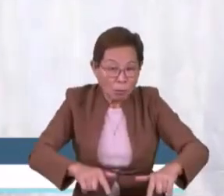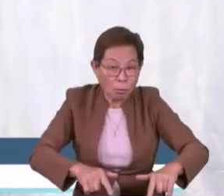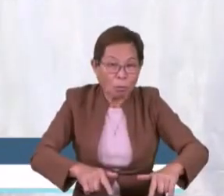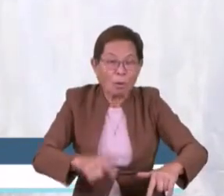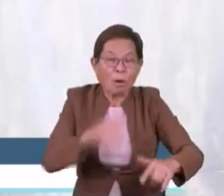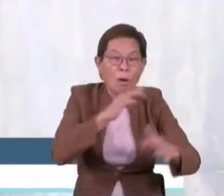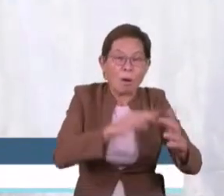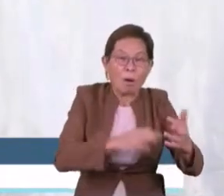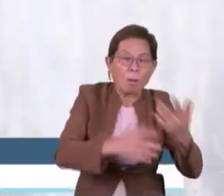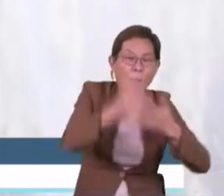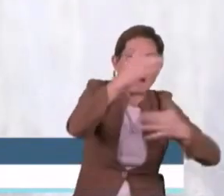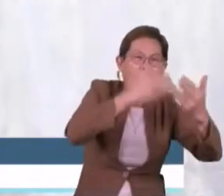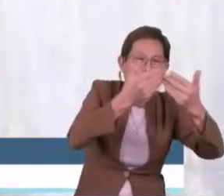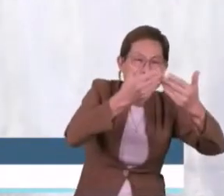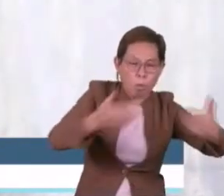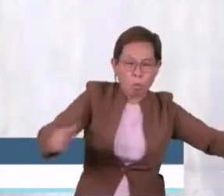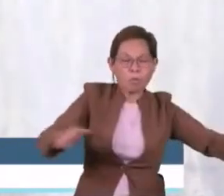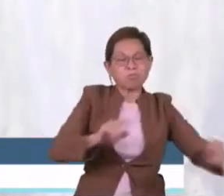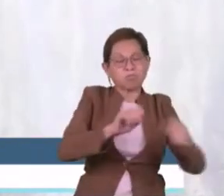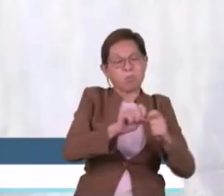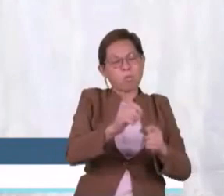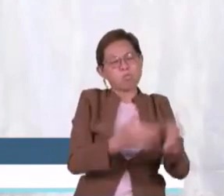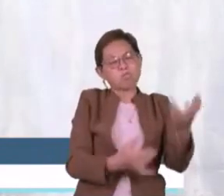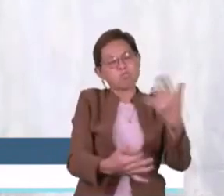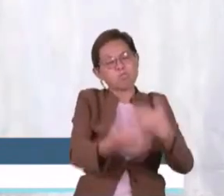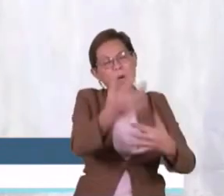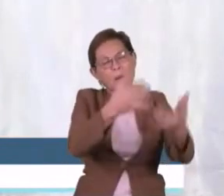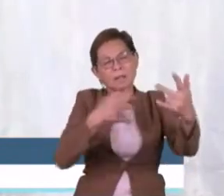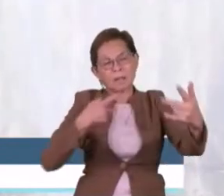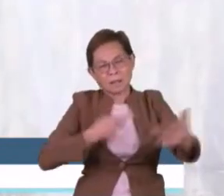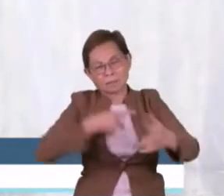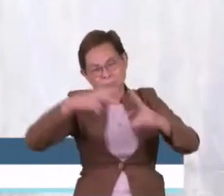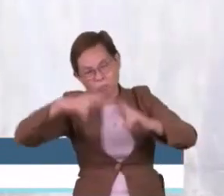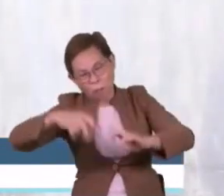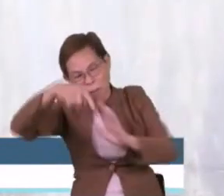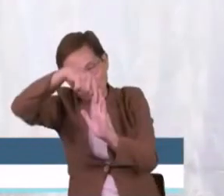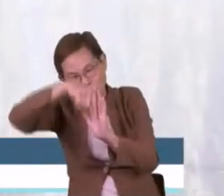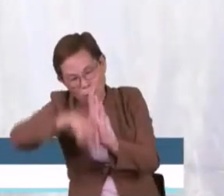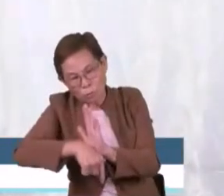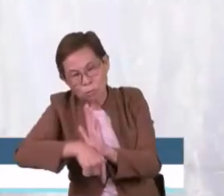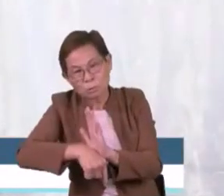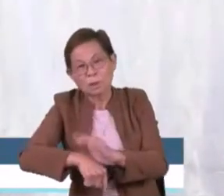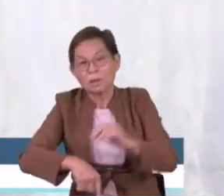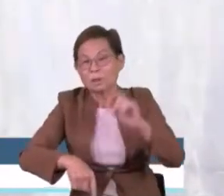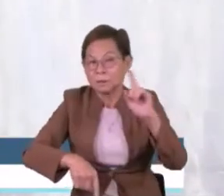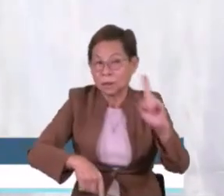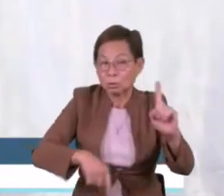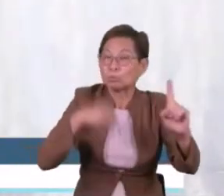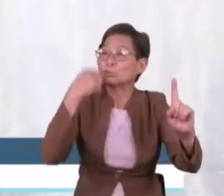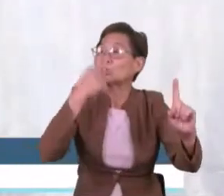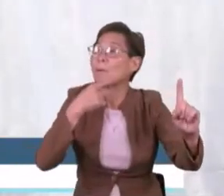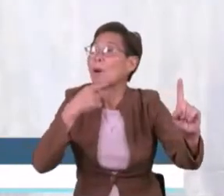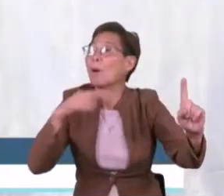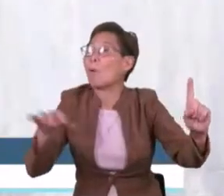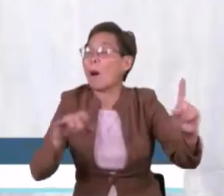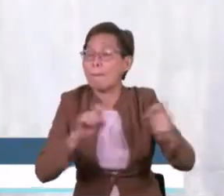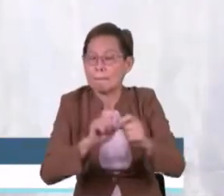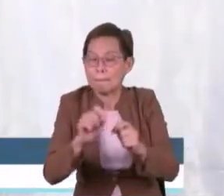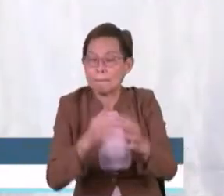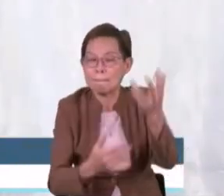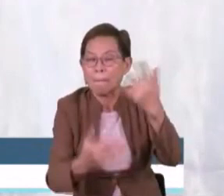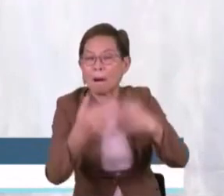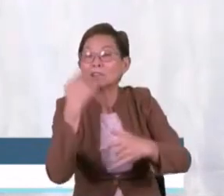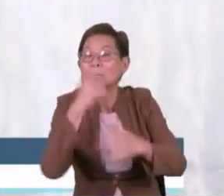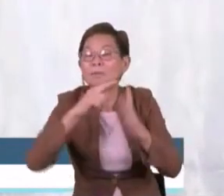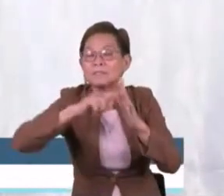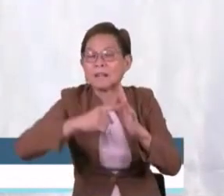kes-kes pembakaran terbuka, kita akan membuat siasatan lanjut dari segi satu, siapakah pelaku ataupun